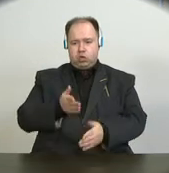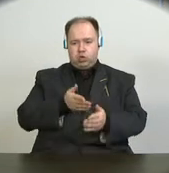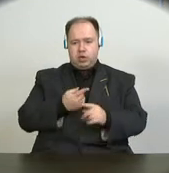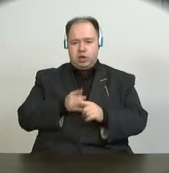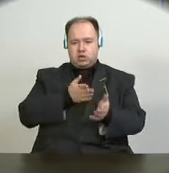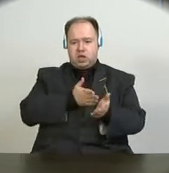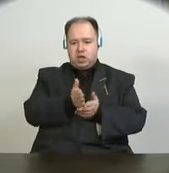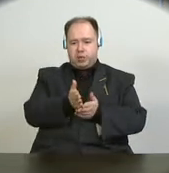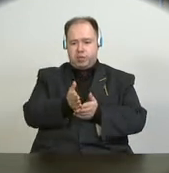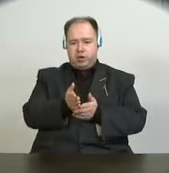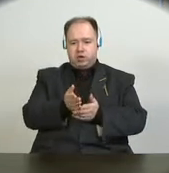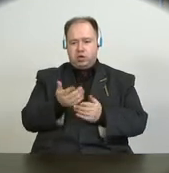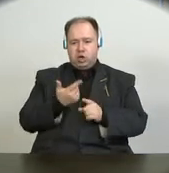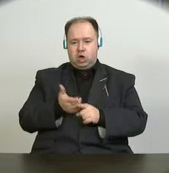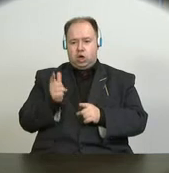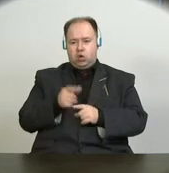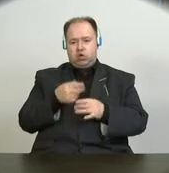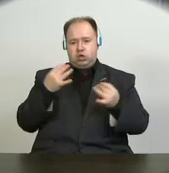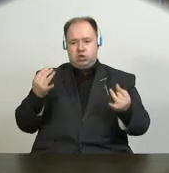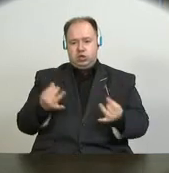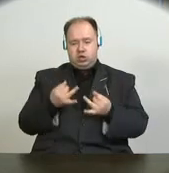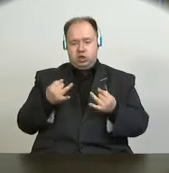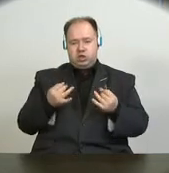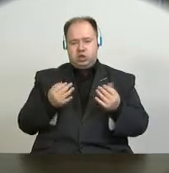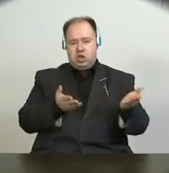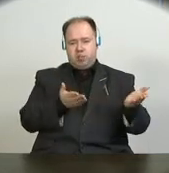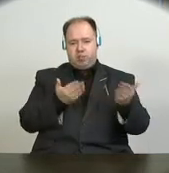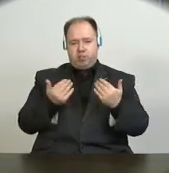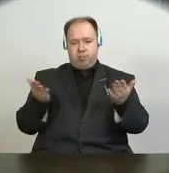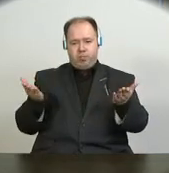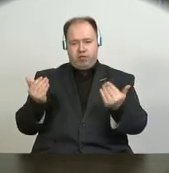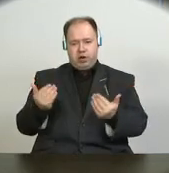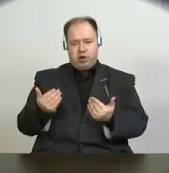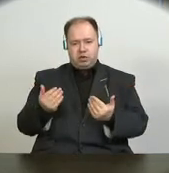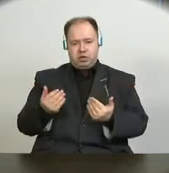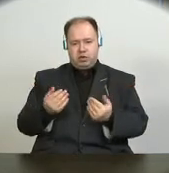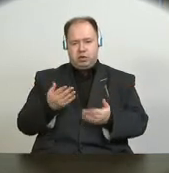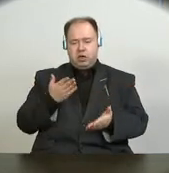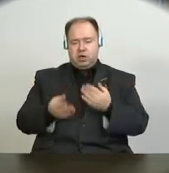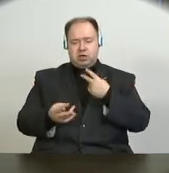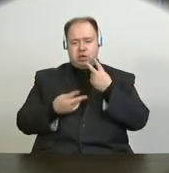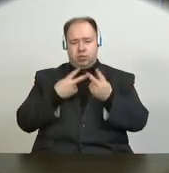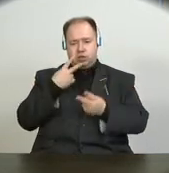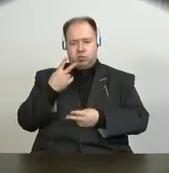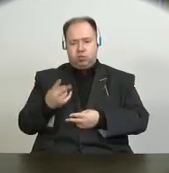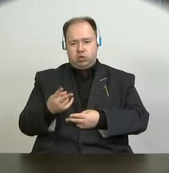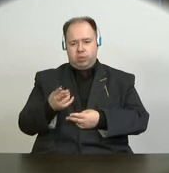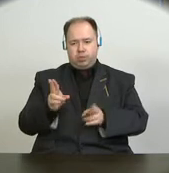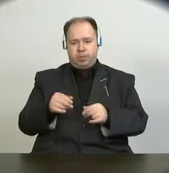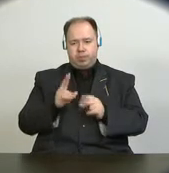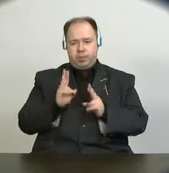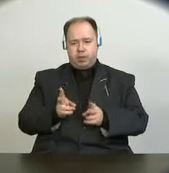игровая форма она лучшая на сами для обучения потому что вот если мы посмотрим как